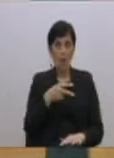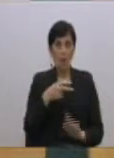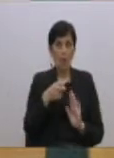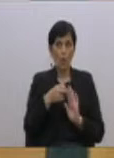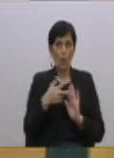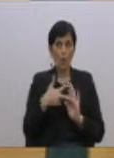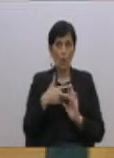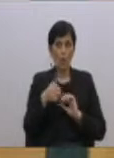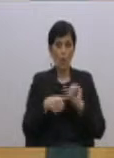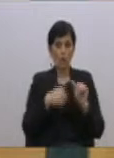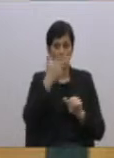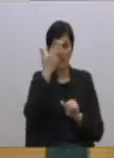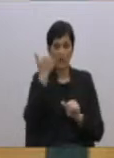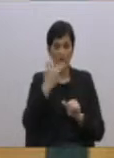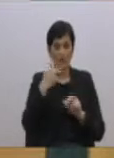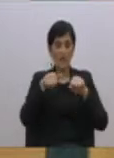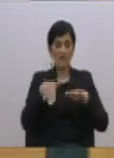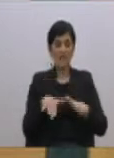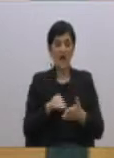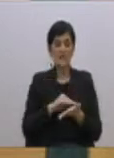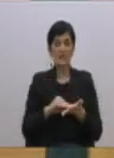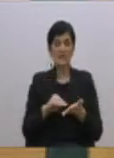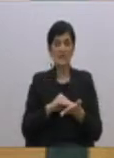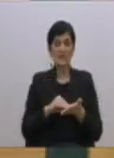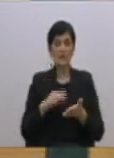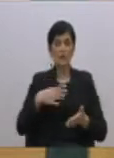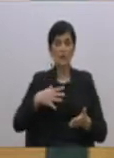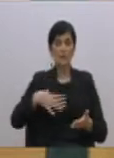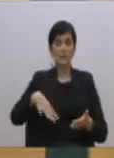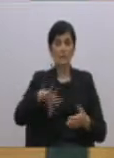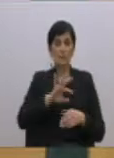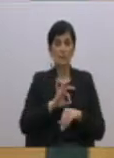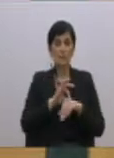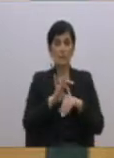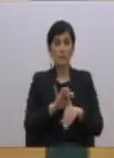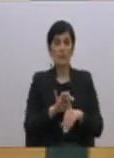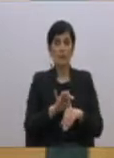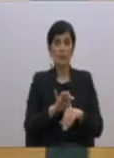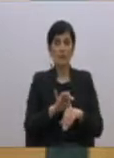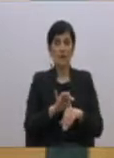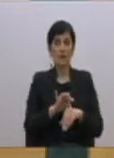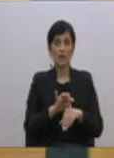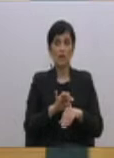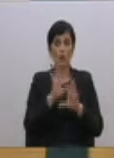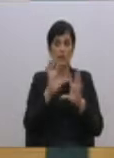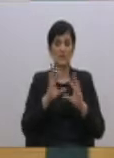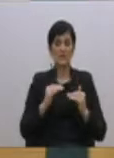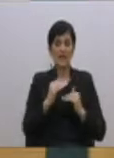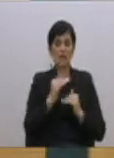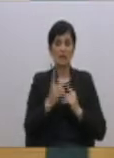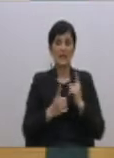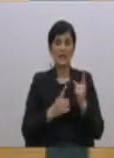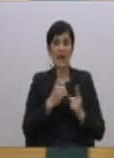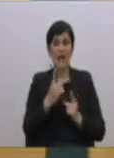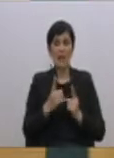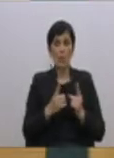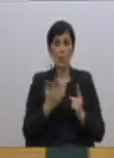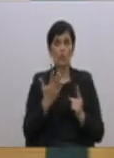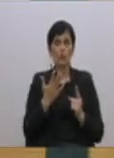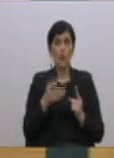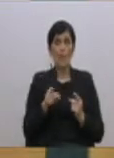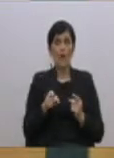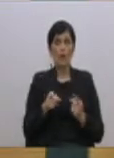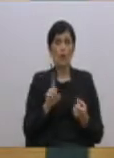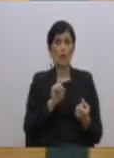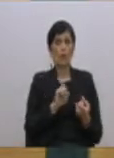2018 წლის ვენეციის კომისიის დასკვნით საქართველოში ჩატარებული საკონსტიტუციო რეფორმა, რომელიც